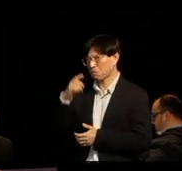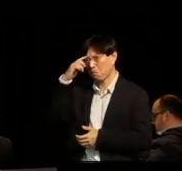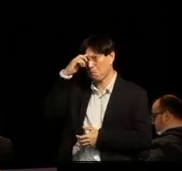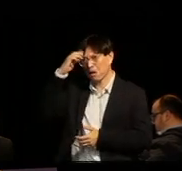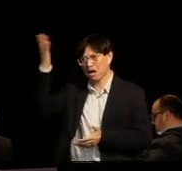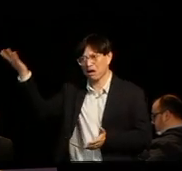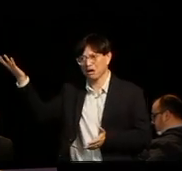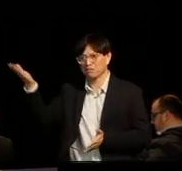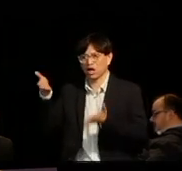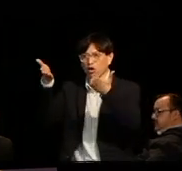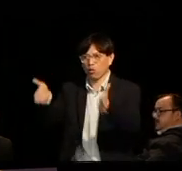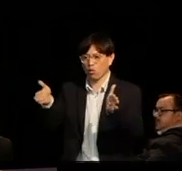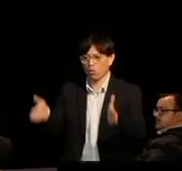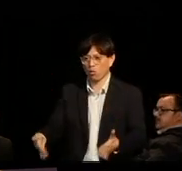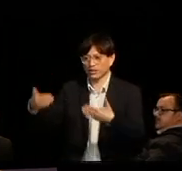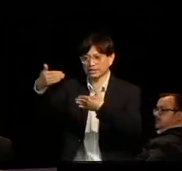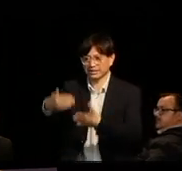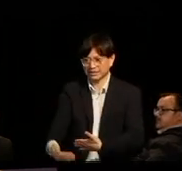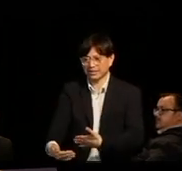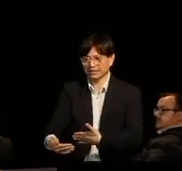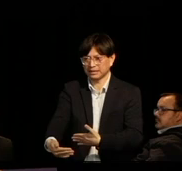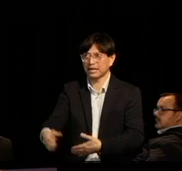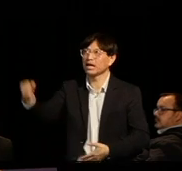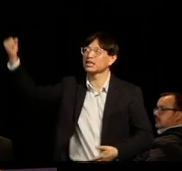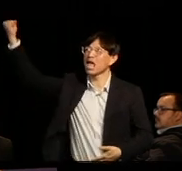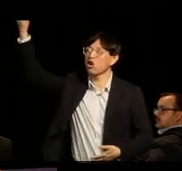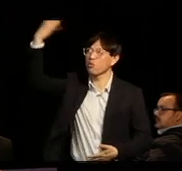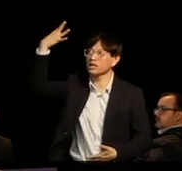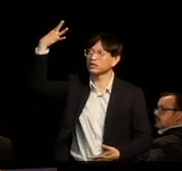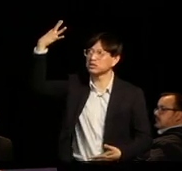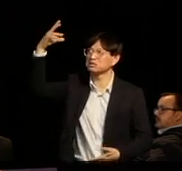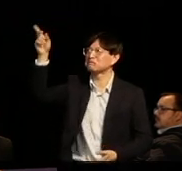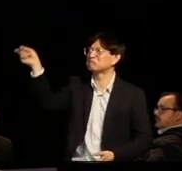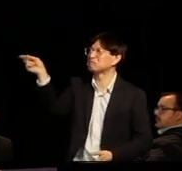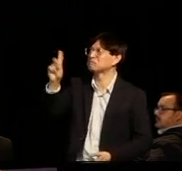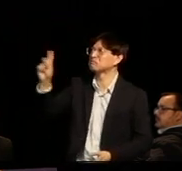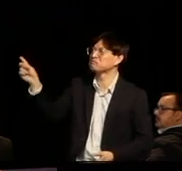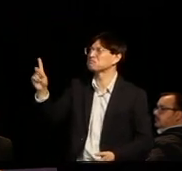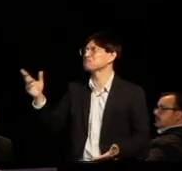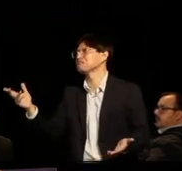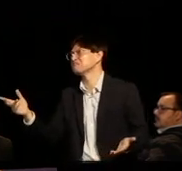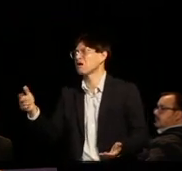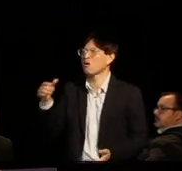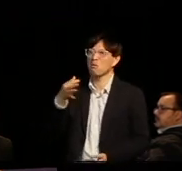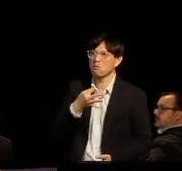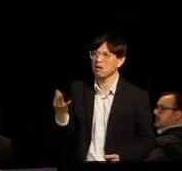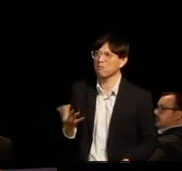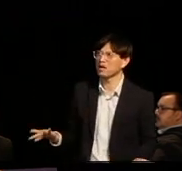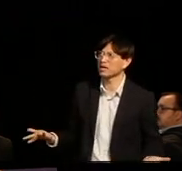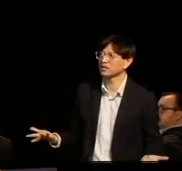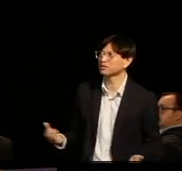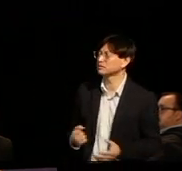che in questa stanza il sistema di illuminazione non è adatto alla